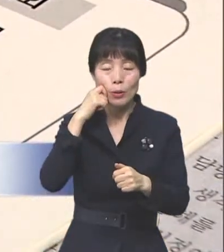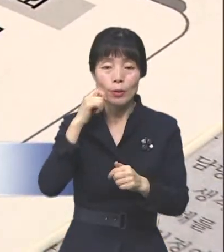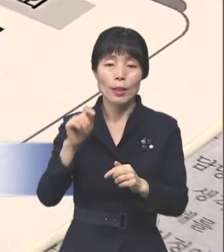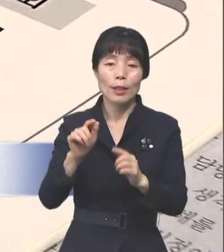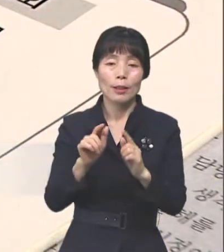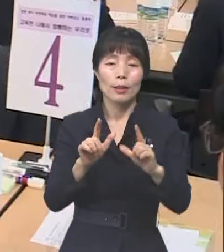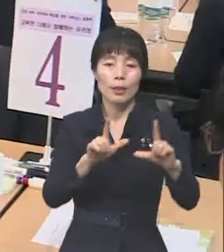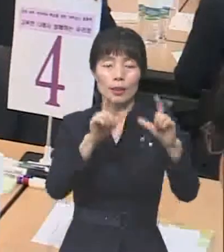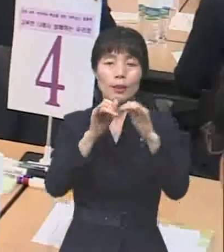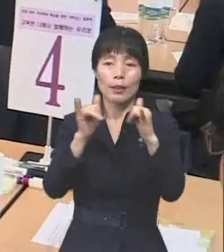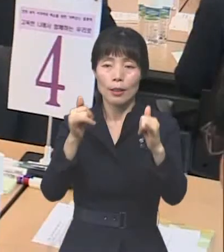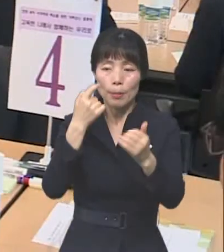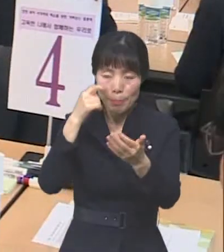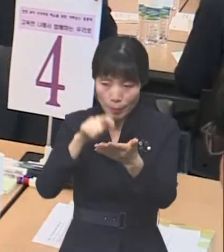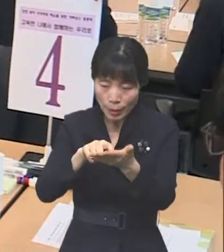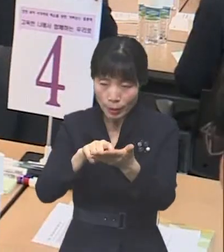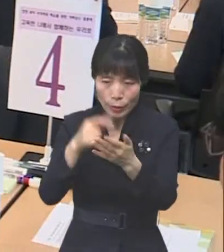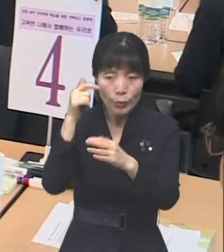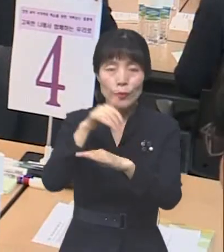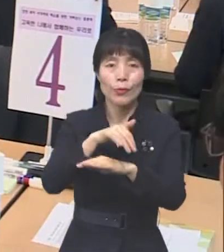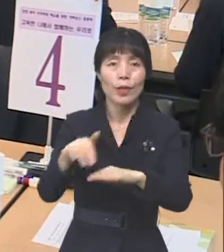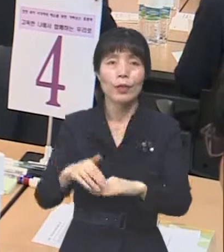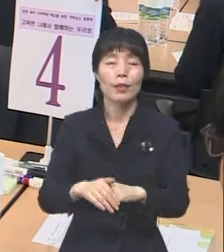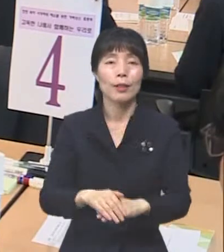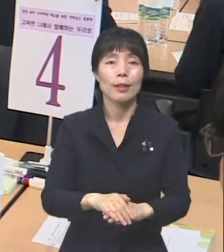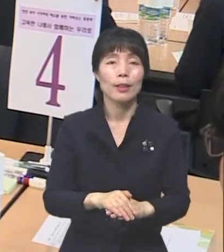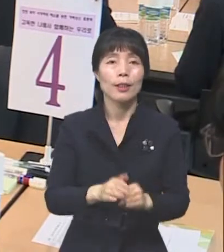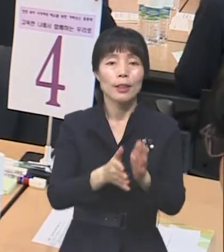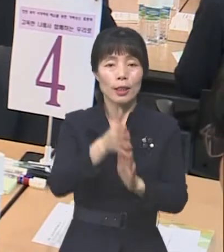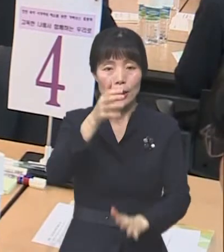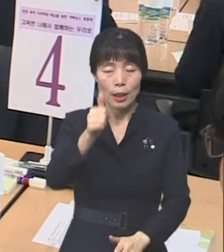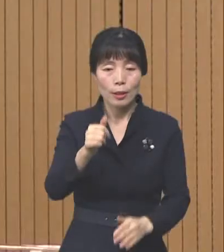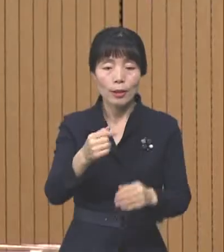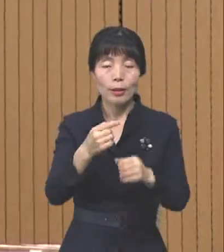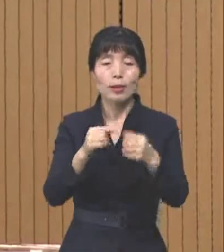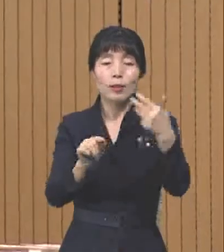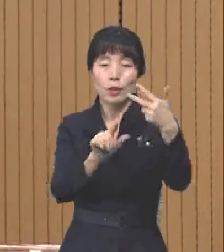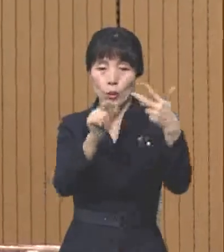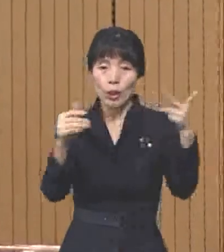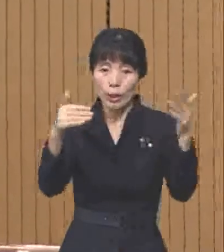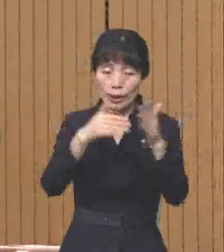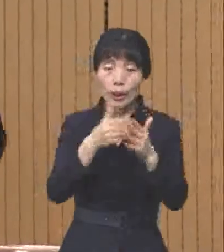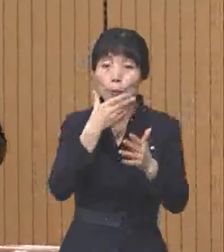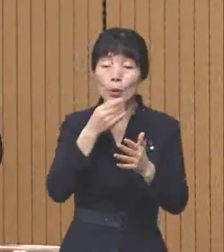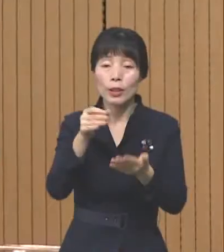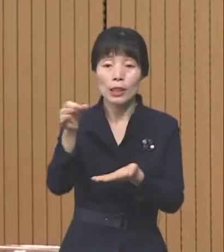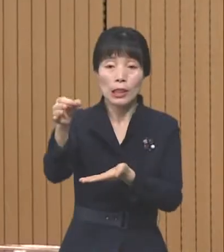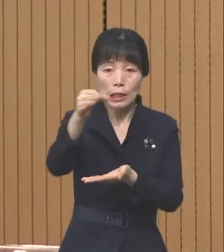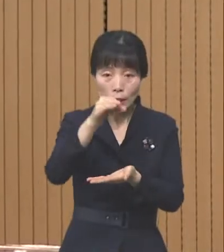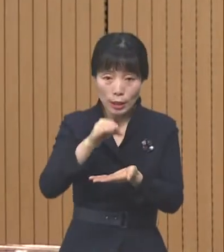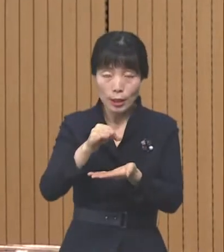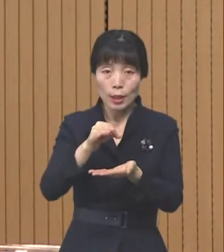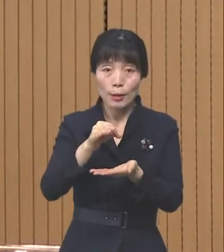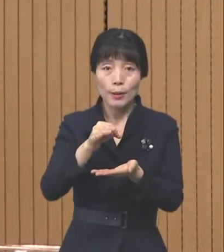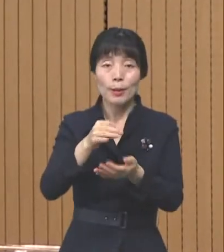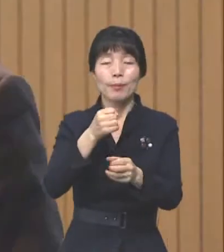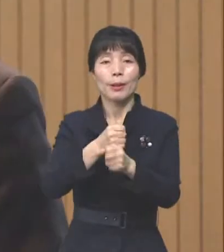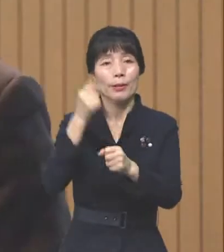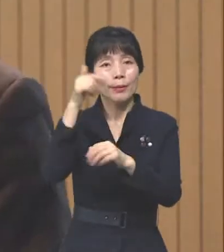발굴한다는 계획입니다. 박남주 시장은 내년 7월까지 인천 복지 기준 선 설정을 마치겠다고